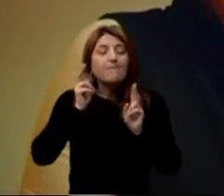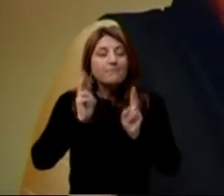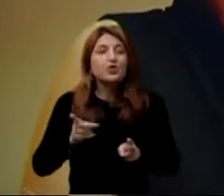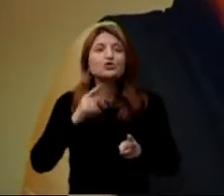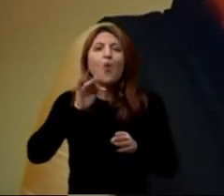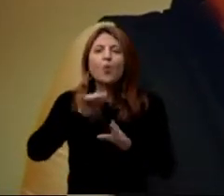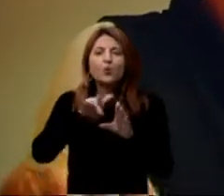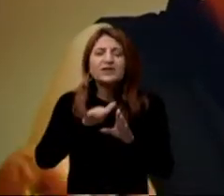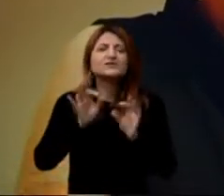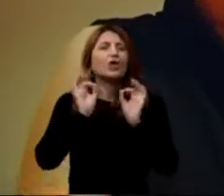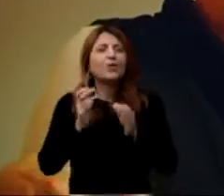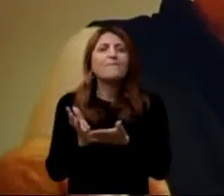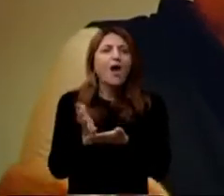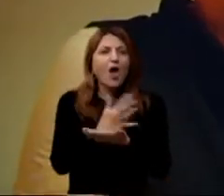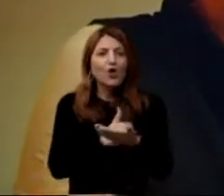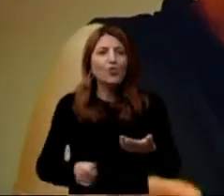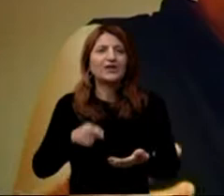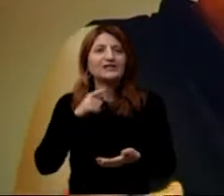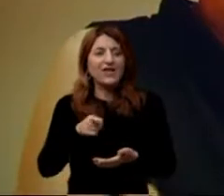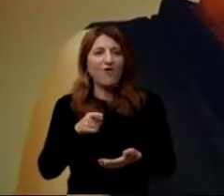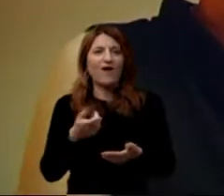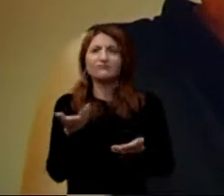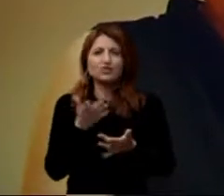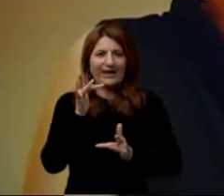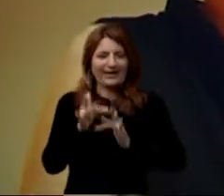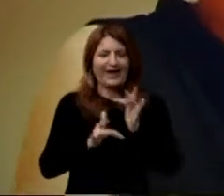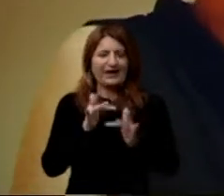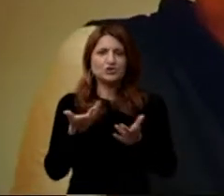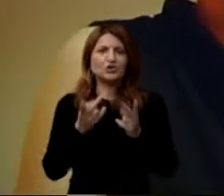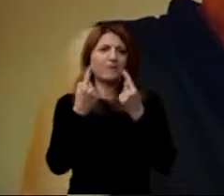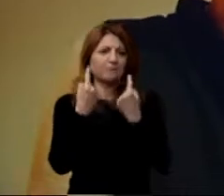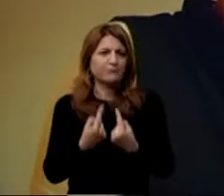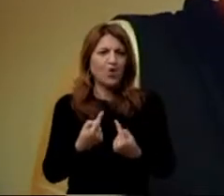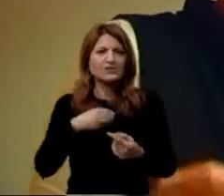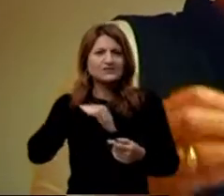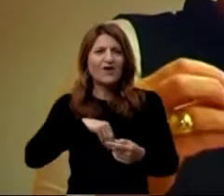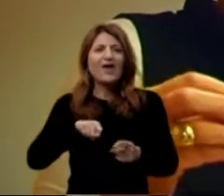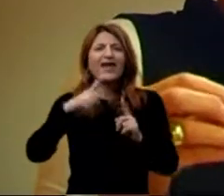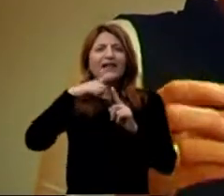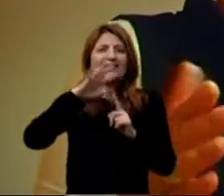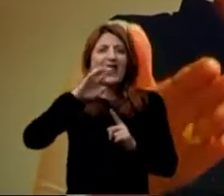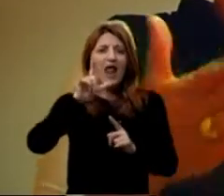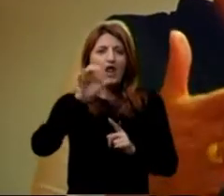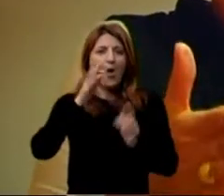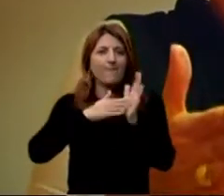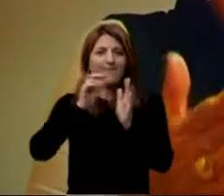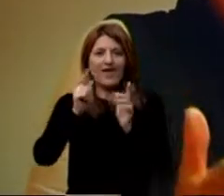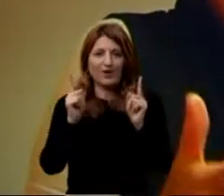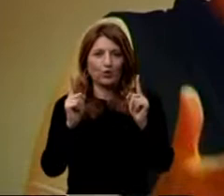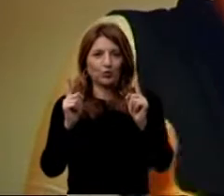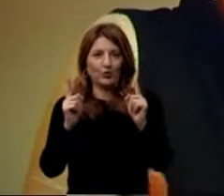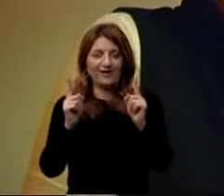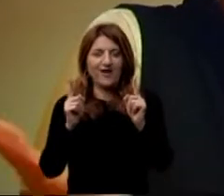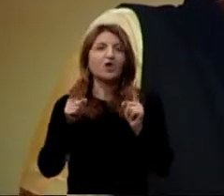toliko značajno da ta genetska dispozicija koja postoji, pa i pitanje i telomera, znači duljinu